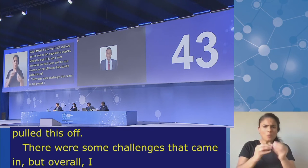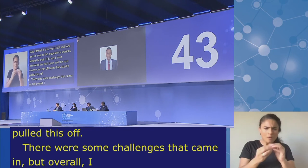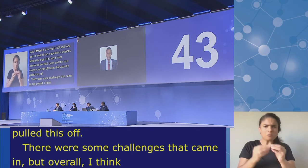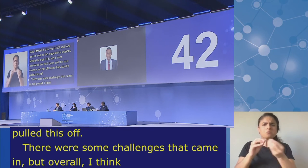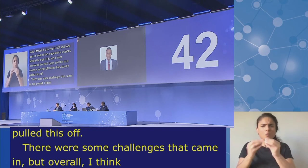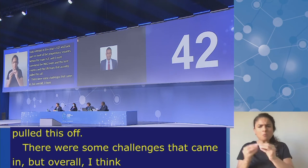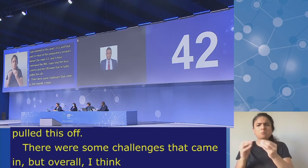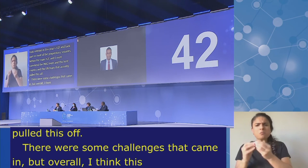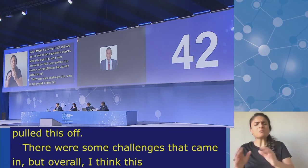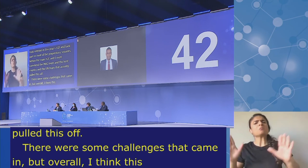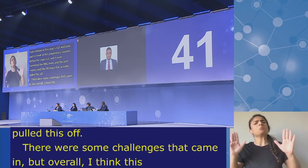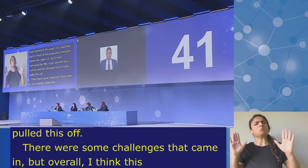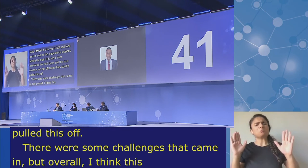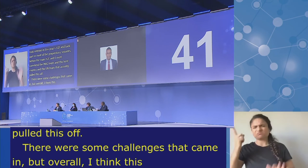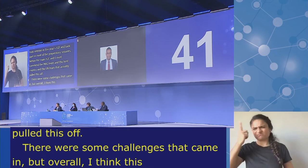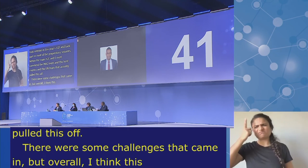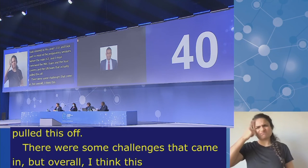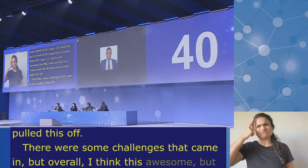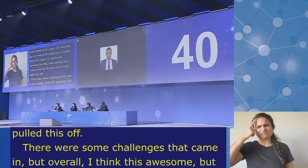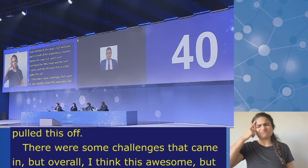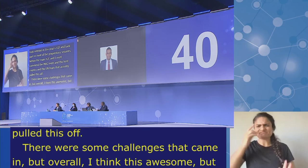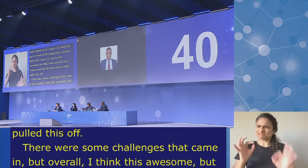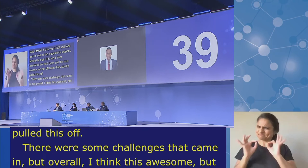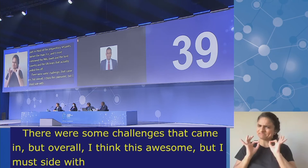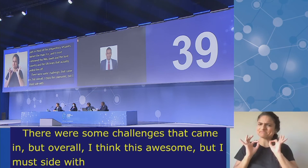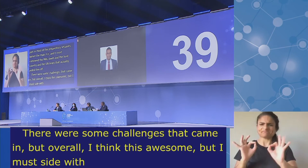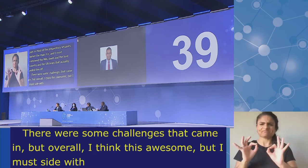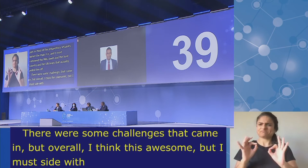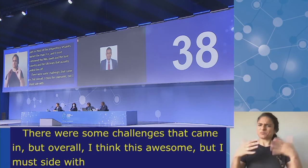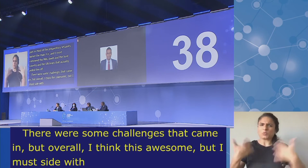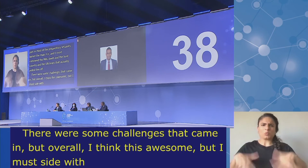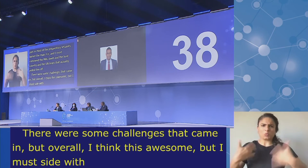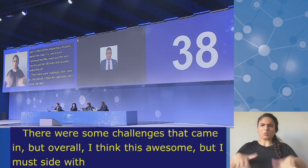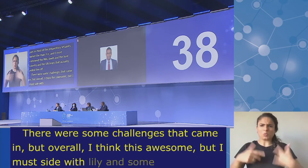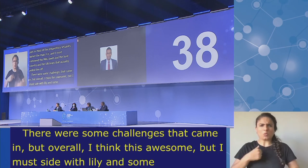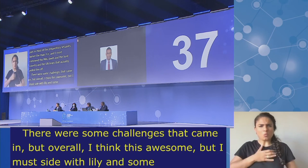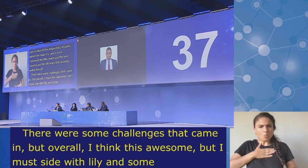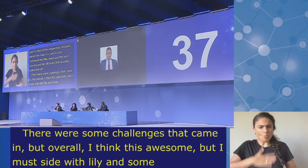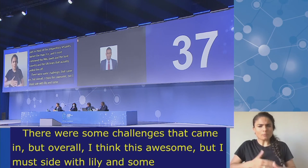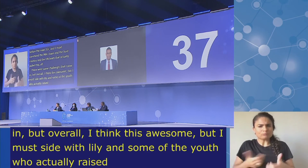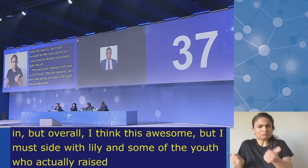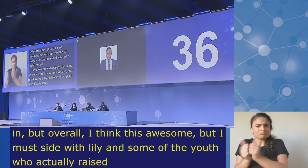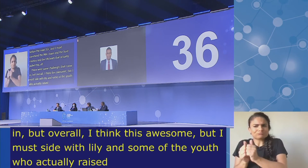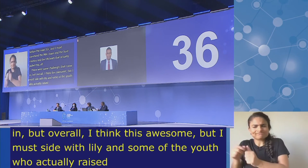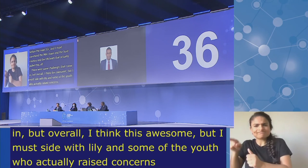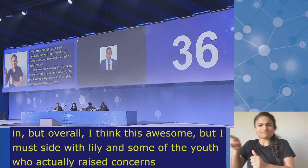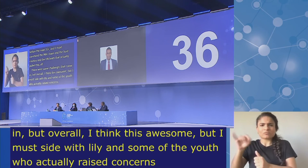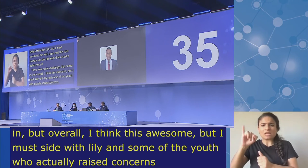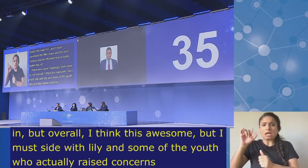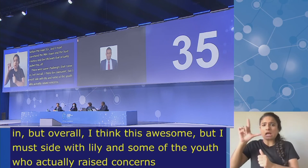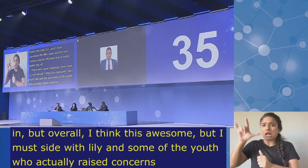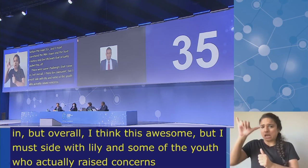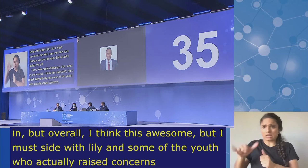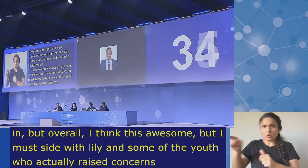страну-хозяина и команду ООН за то, что эта подготовка была проведена так удачно. Конечно,